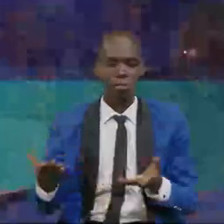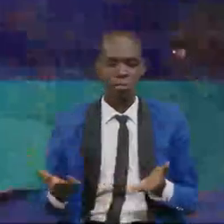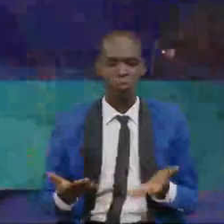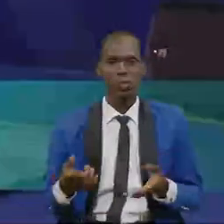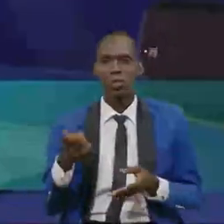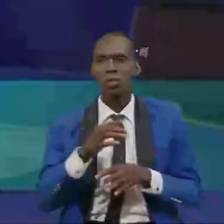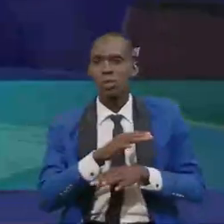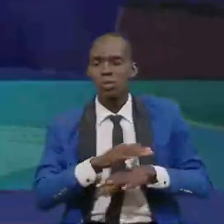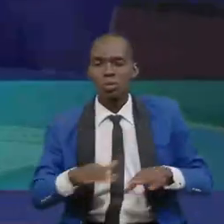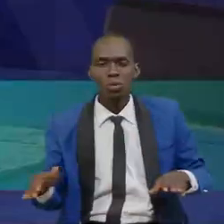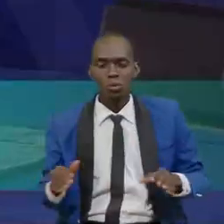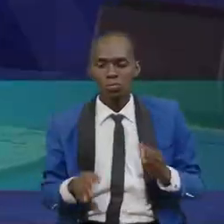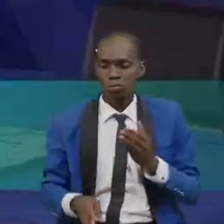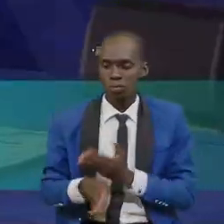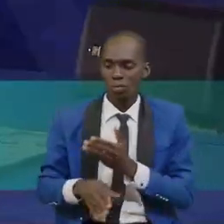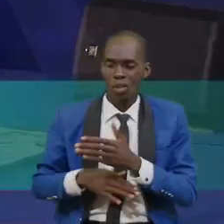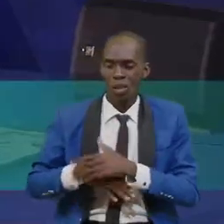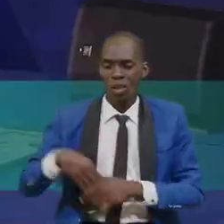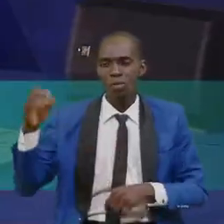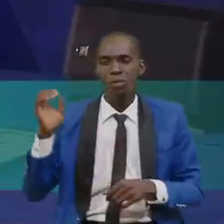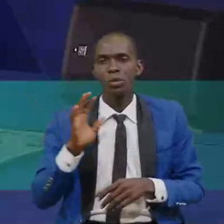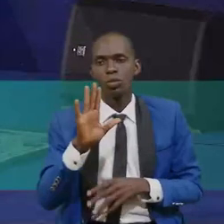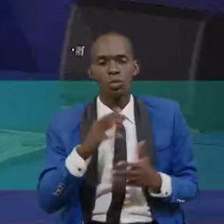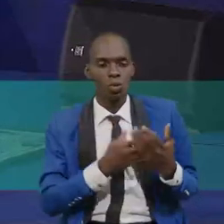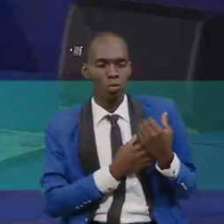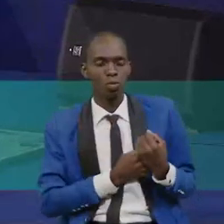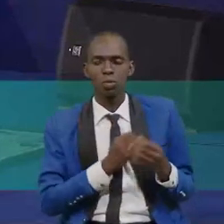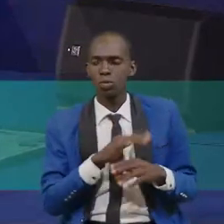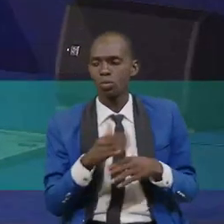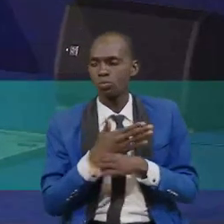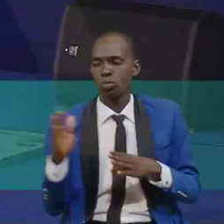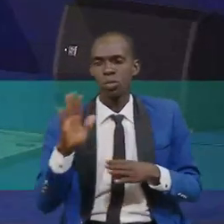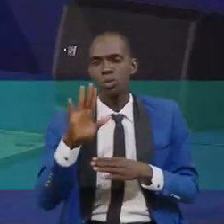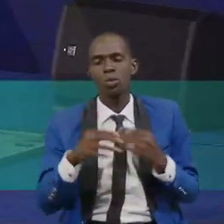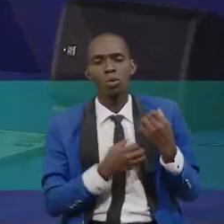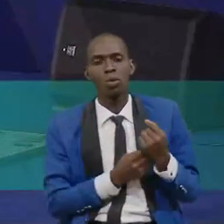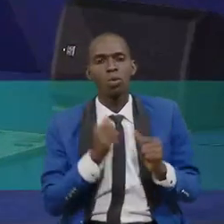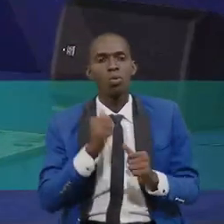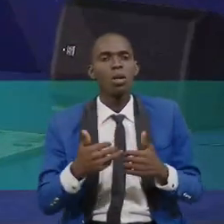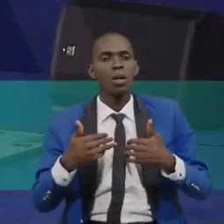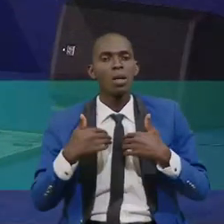conférence, il ne faut pas abandonner ton assurance à laquelle est